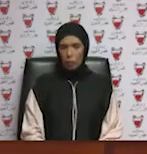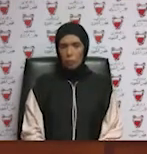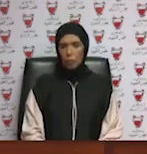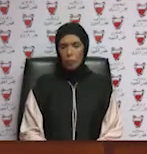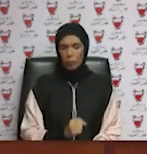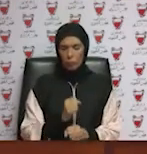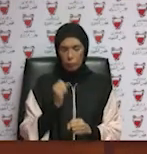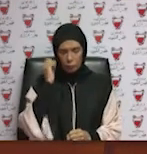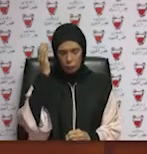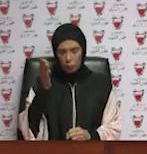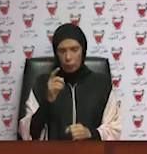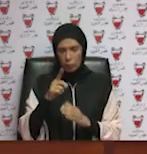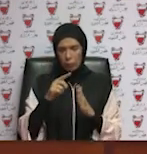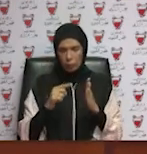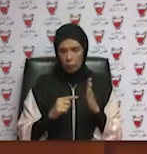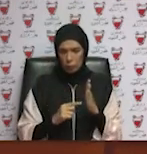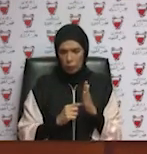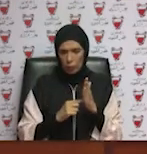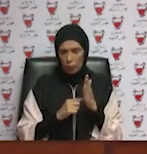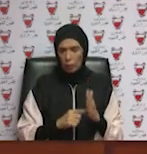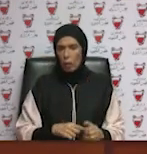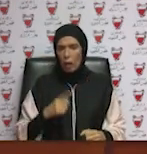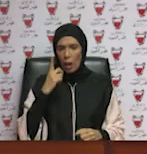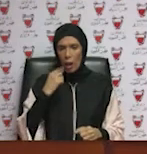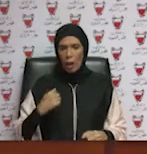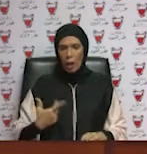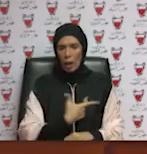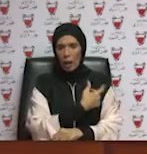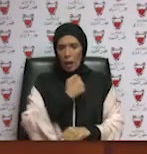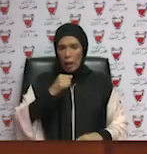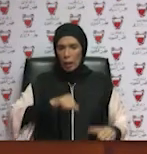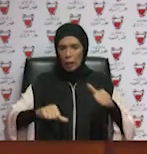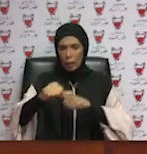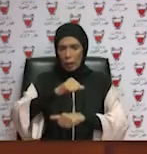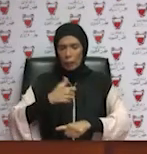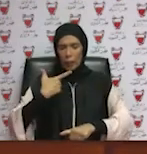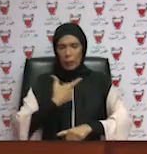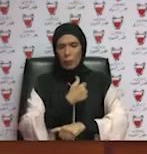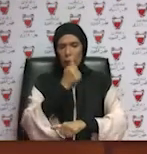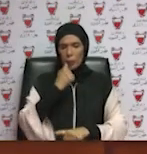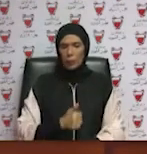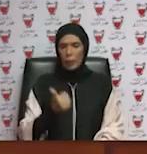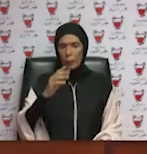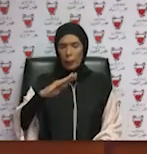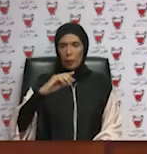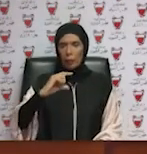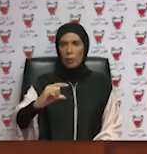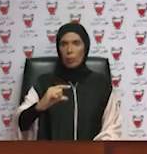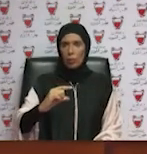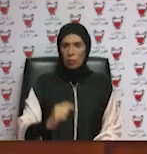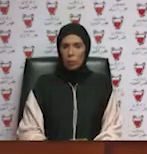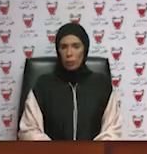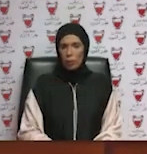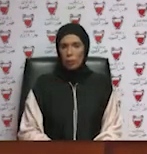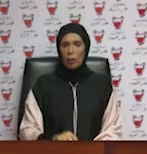الاقتراح بقانون بشأن الخلايا الجذعية والمقدم من أصحاب السعادة الدكتور أحمد سالم العريض، الدكتور